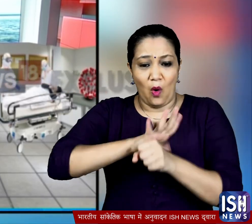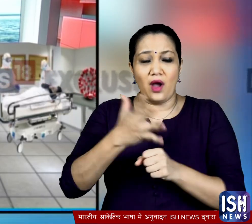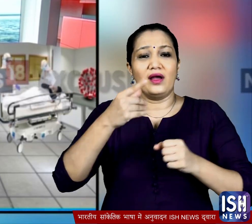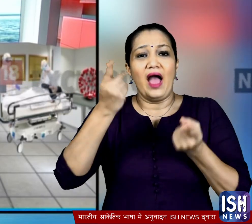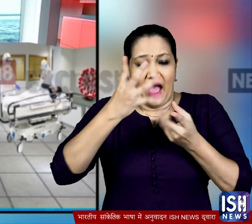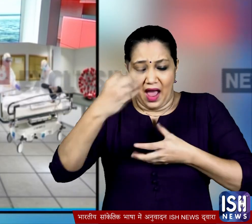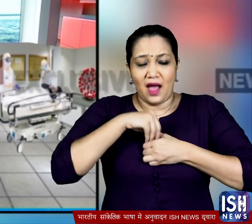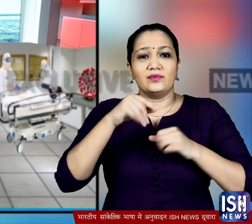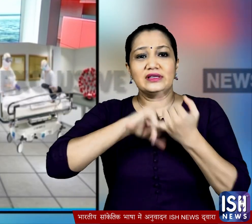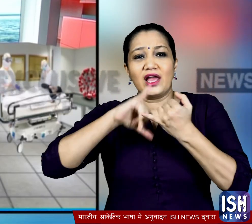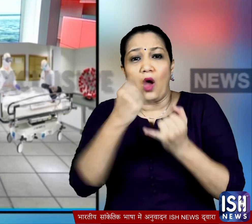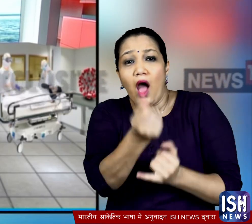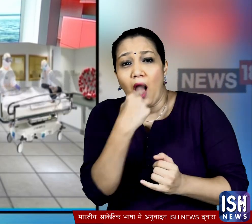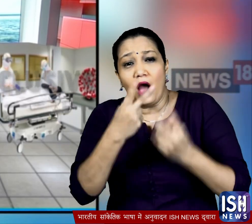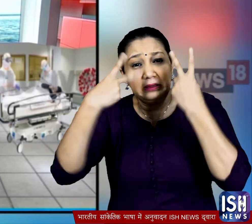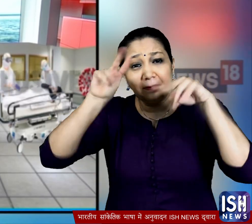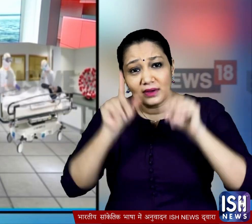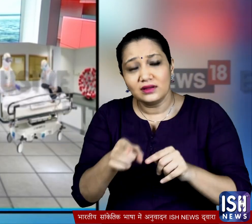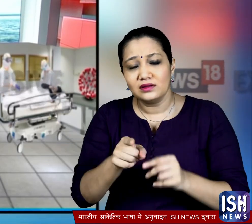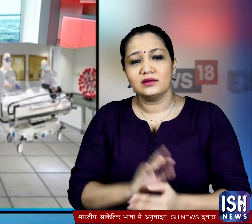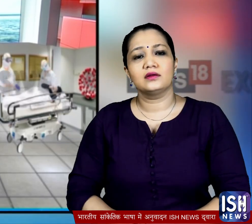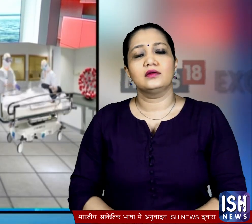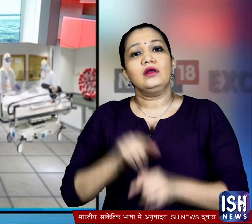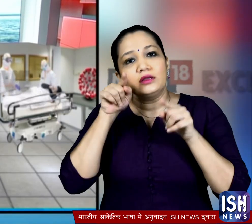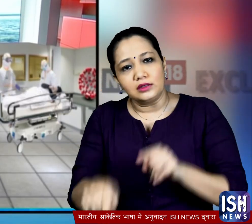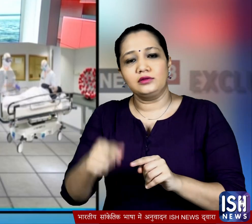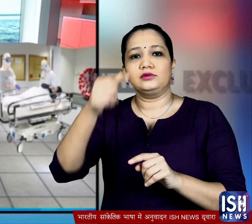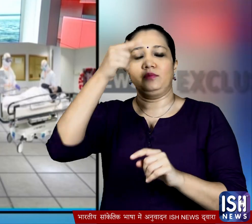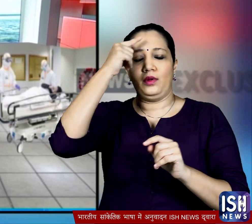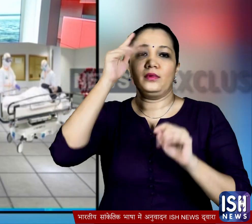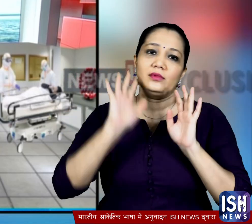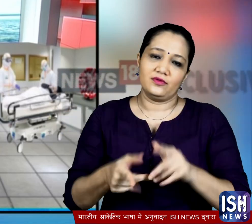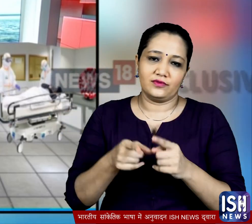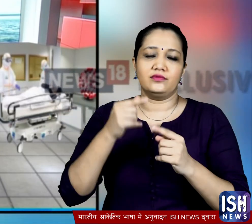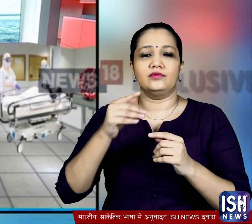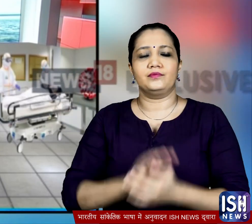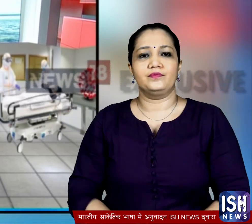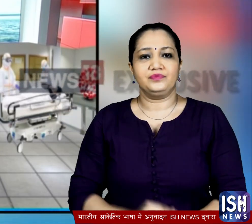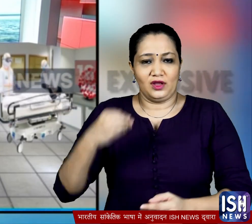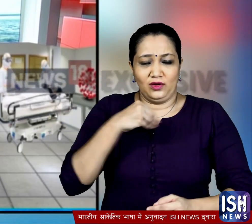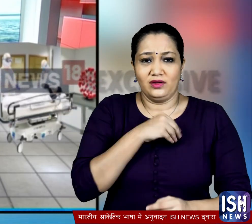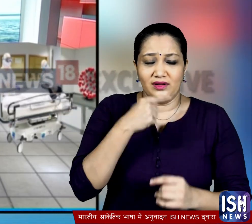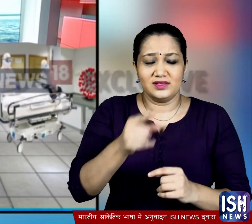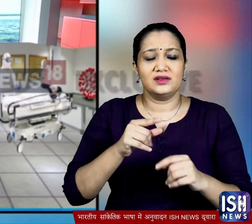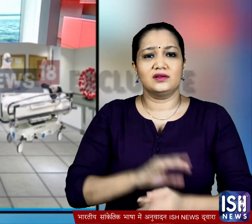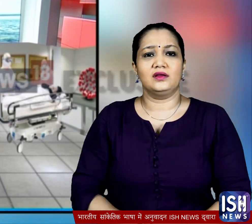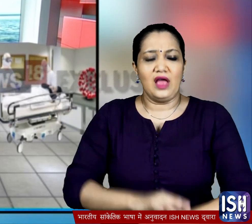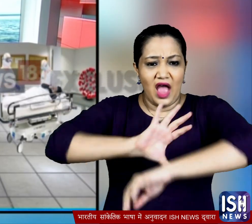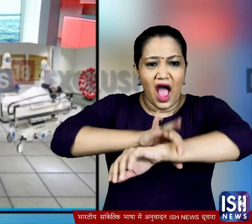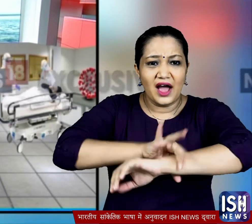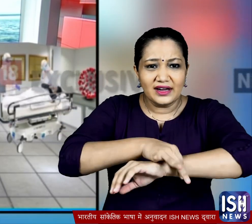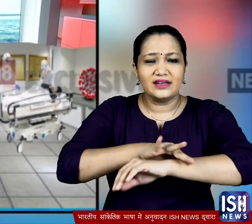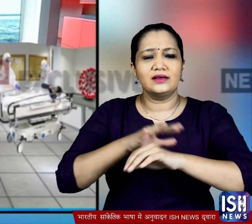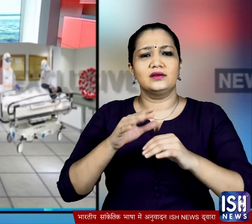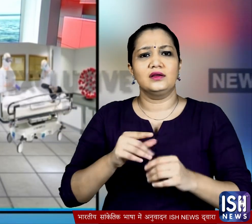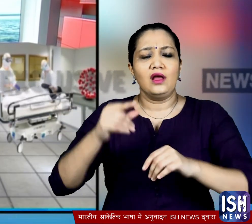में ज्यादा मात्रा में स्टेरॉइड्स का इस्तेमाल किया गया, उनमें इस बीमारी के लक्षण मिल रहे हैं। डॉक्टरों के मुताबिक इस बीमारी में